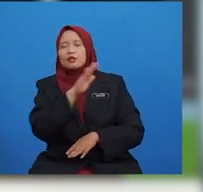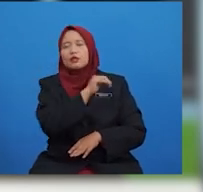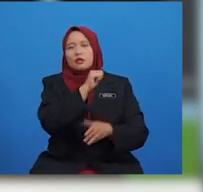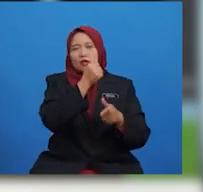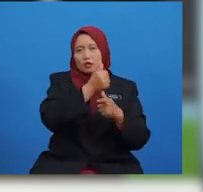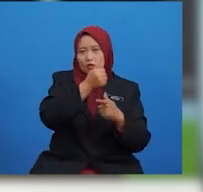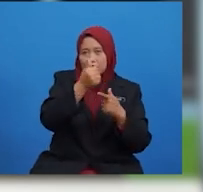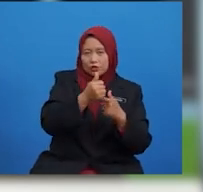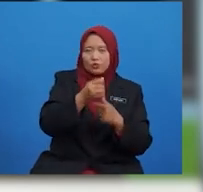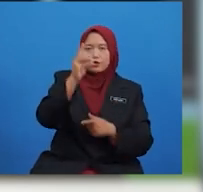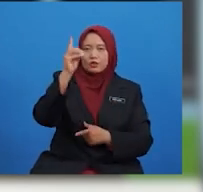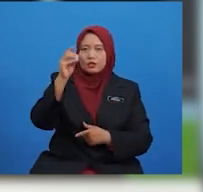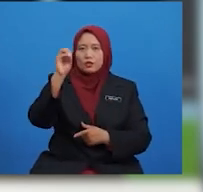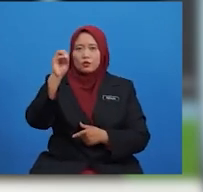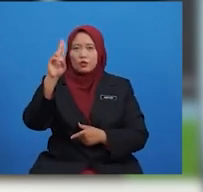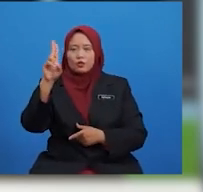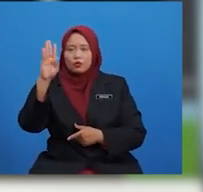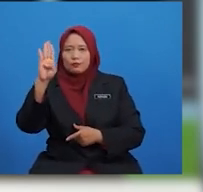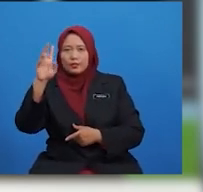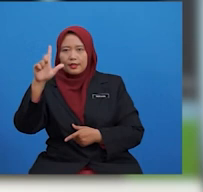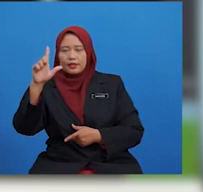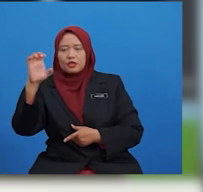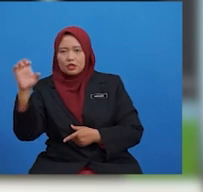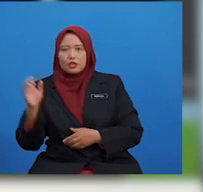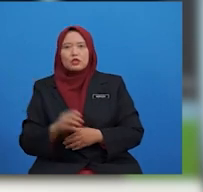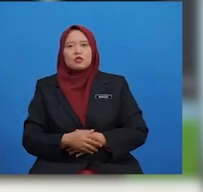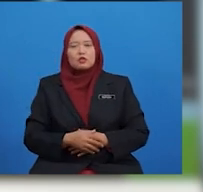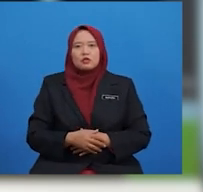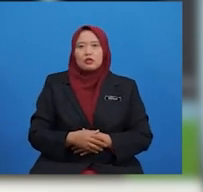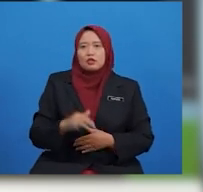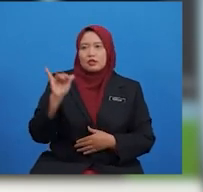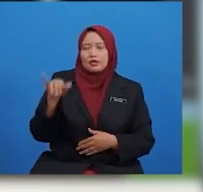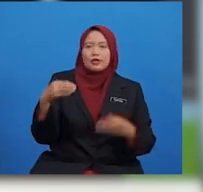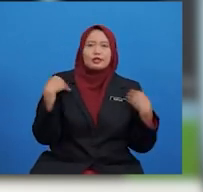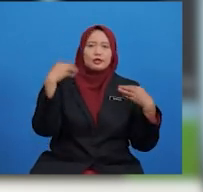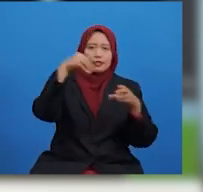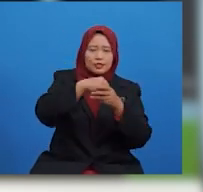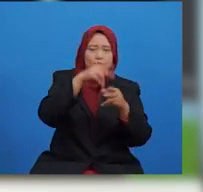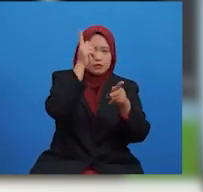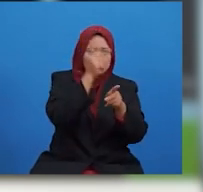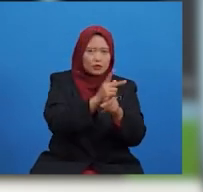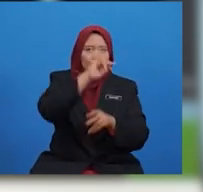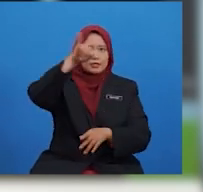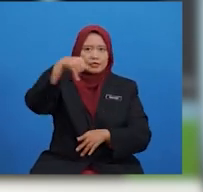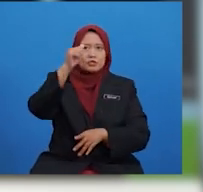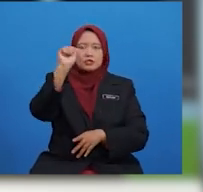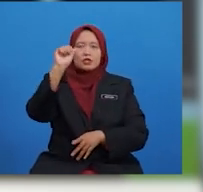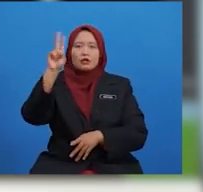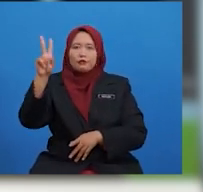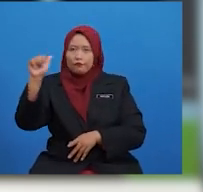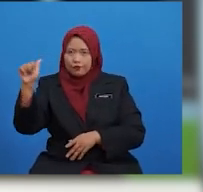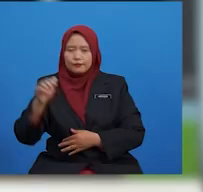Java sebagai nama pemboleh ubah. Baiklah, kita lihat pula pengisytiharan jenis data